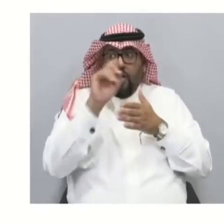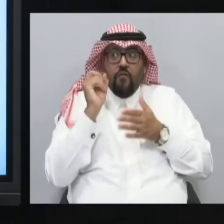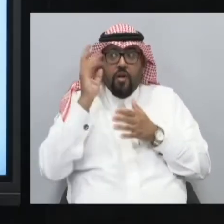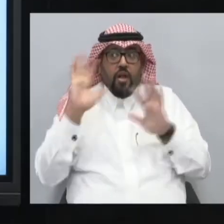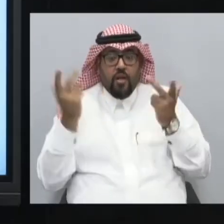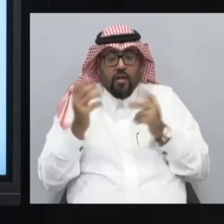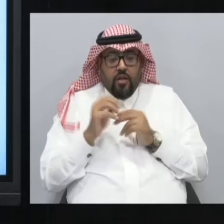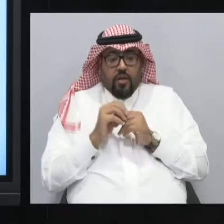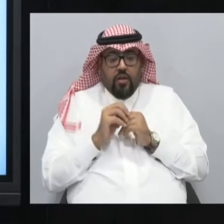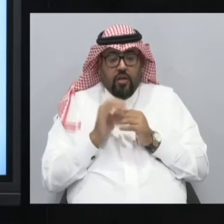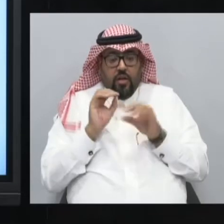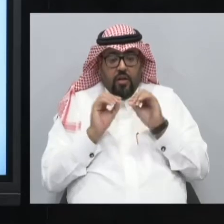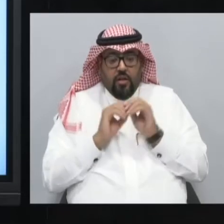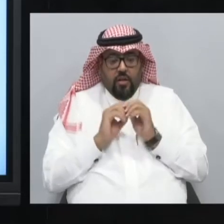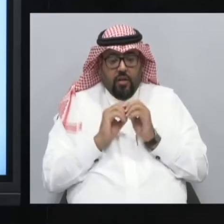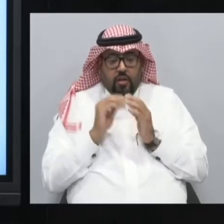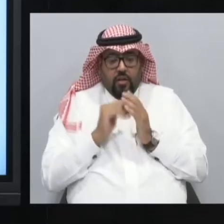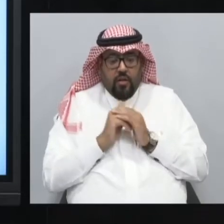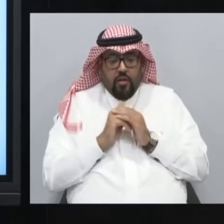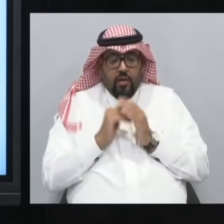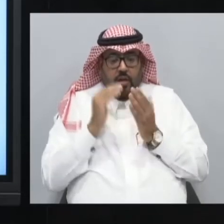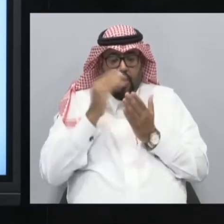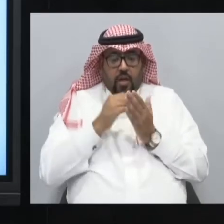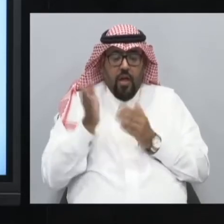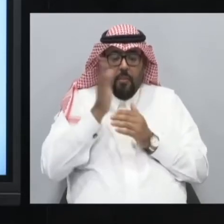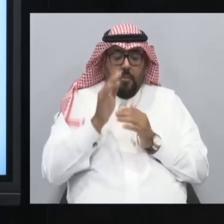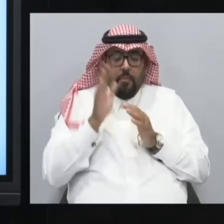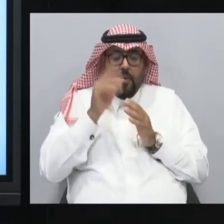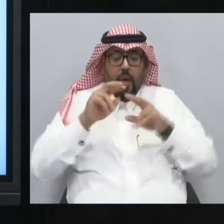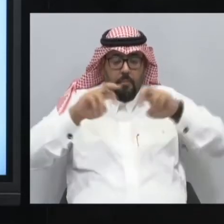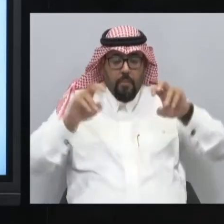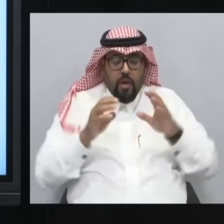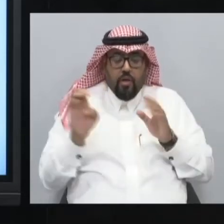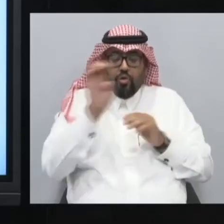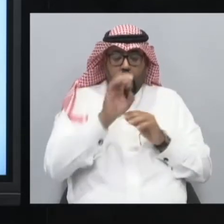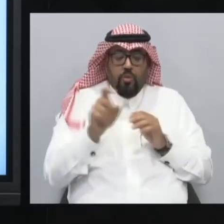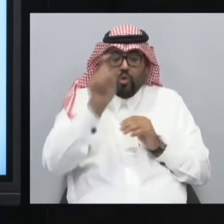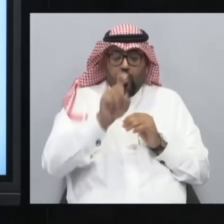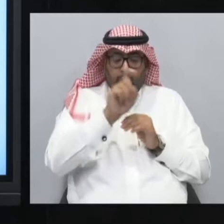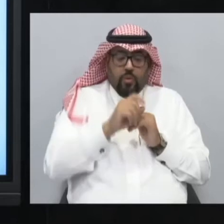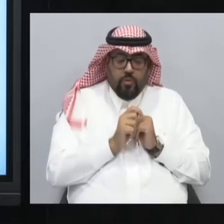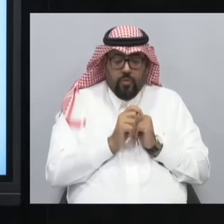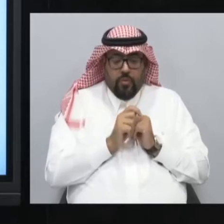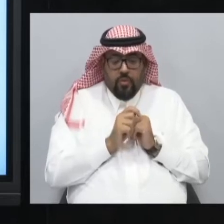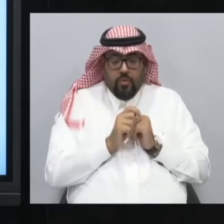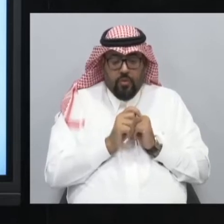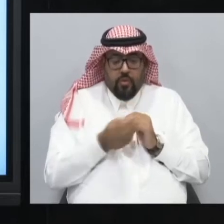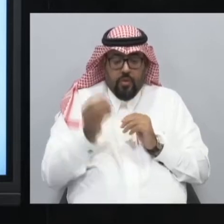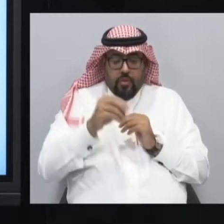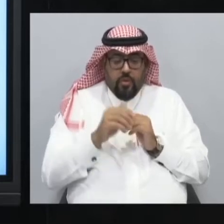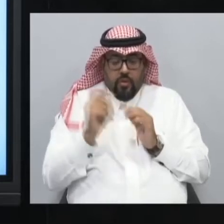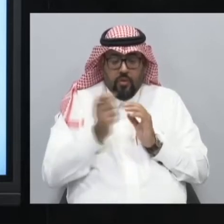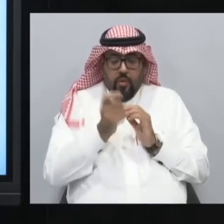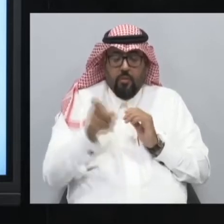هذه الخطوة؟ كذلك الخطوة التي تكون فيها البحث عن أجوبة للأسئلة المطروحة، ثم أيضا